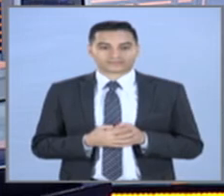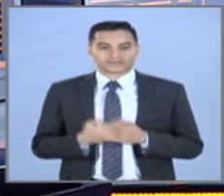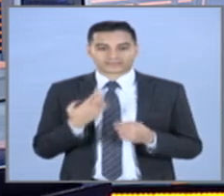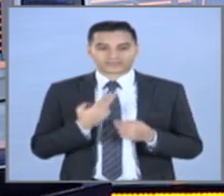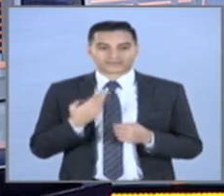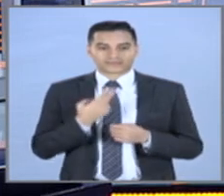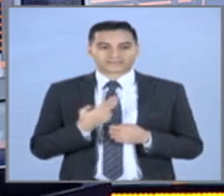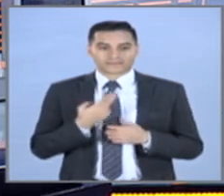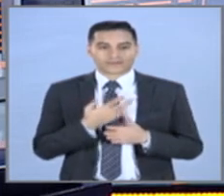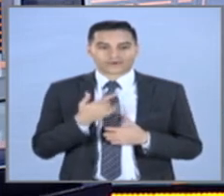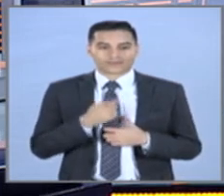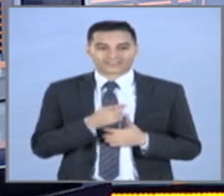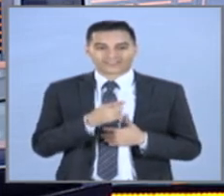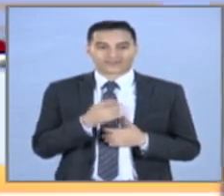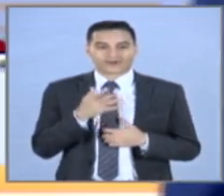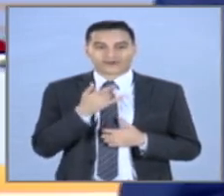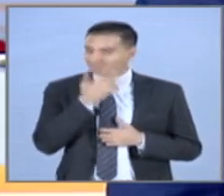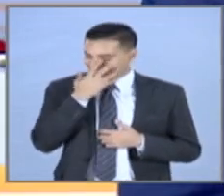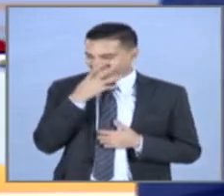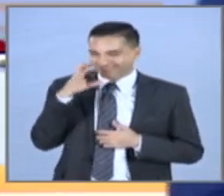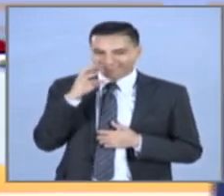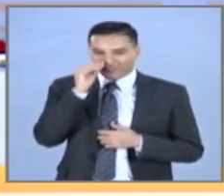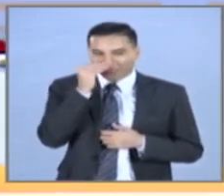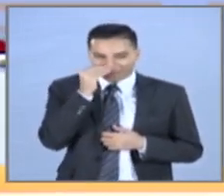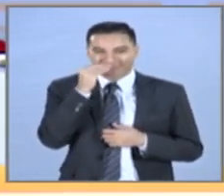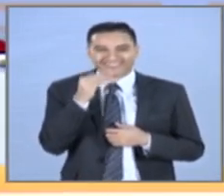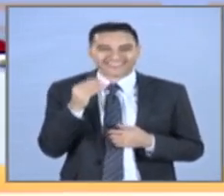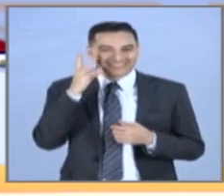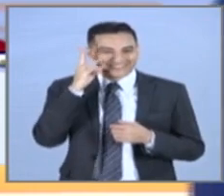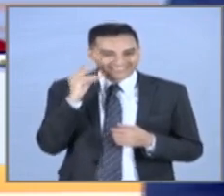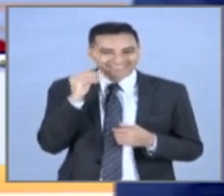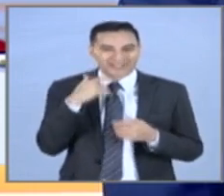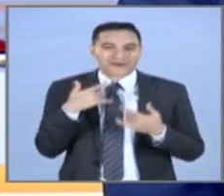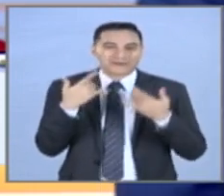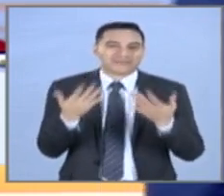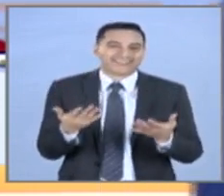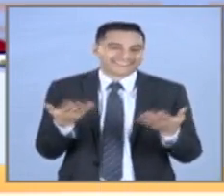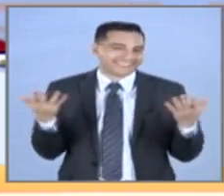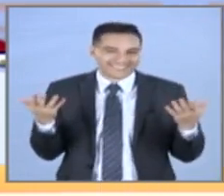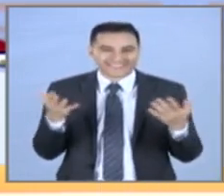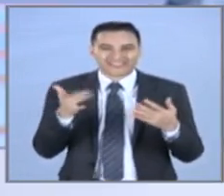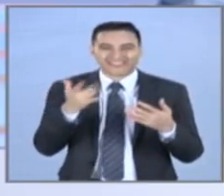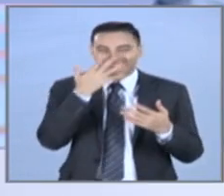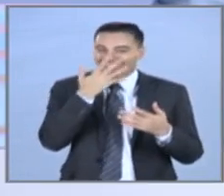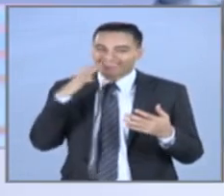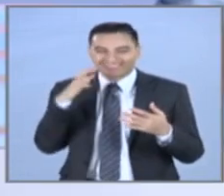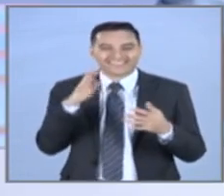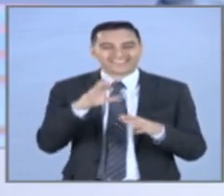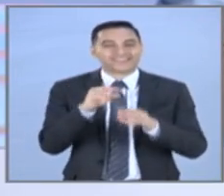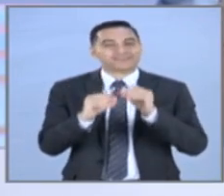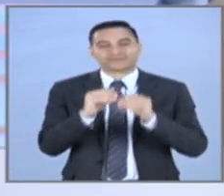وأنا أول ما قلت أختي دورت وشها الناحية التانية. بتنسى وبتخلي مسؤوليتها، الاتنين مع بعض.